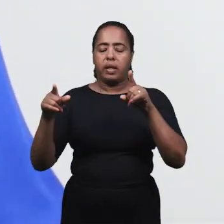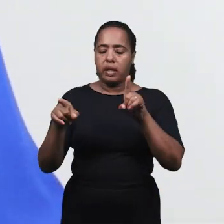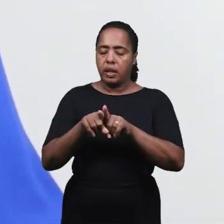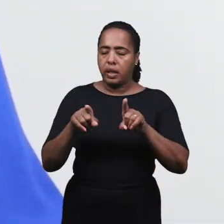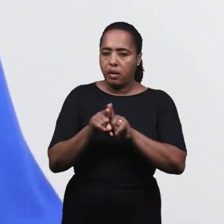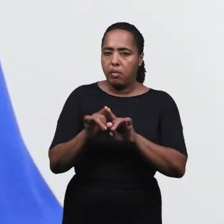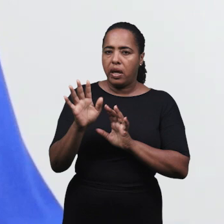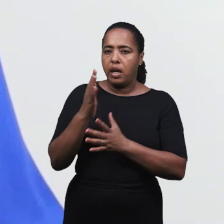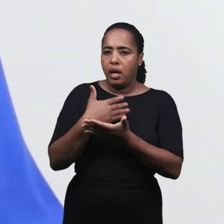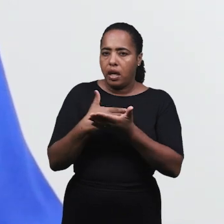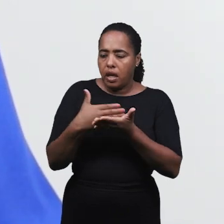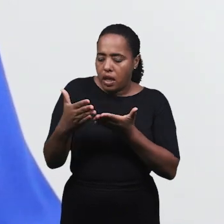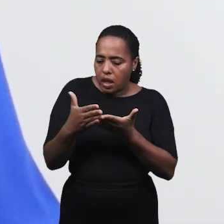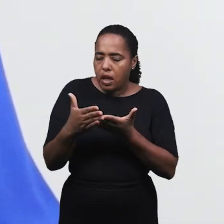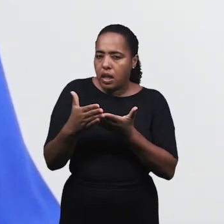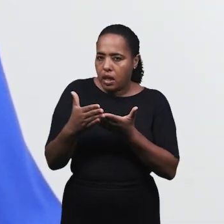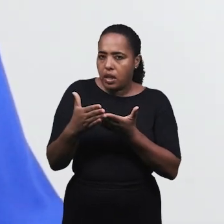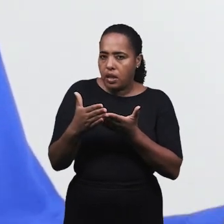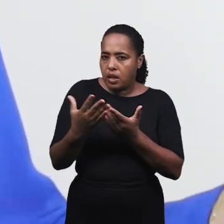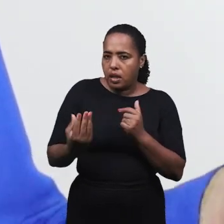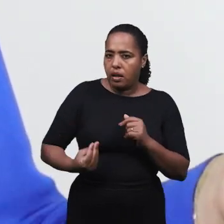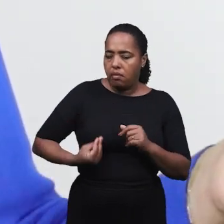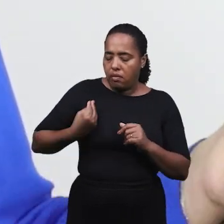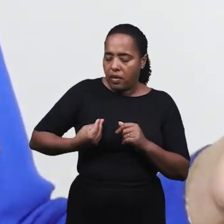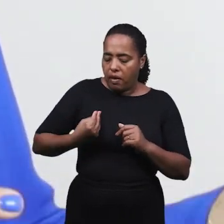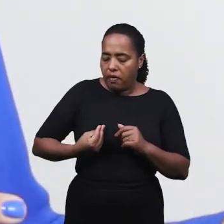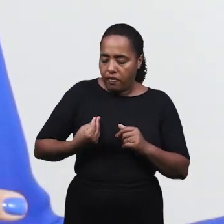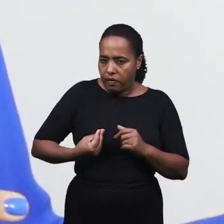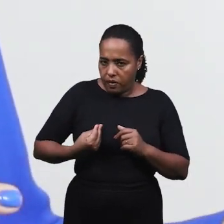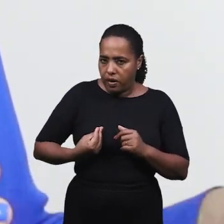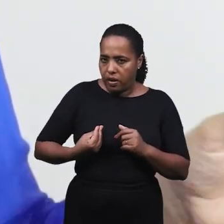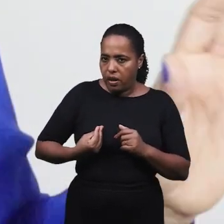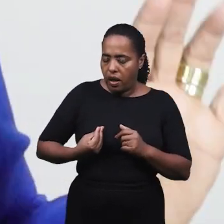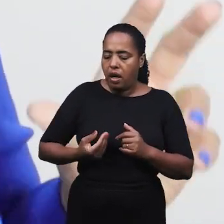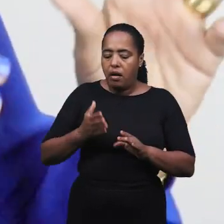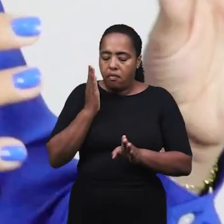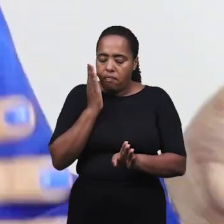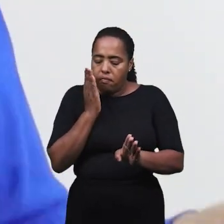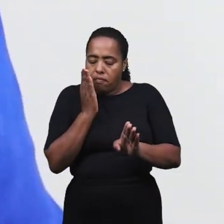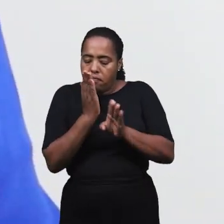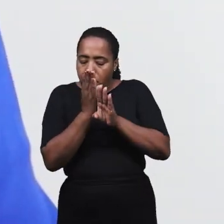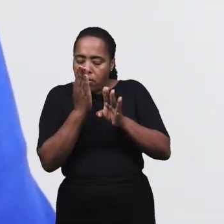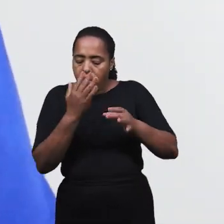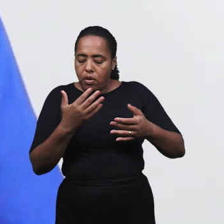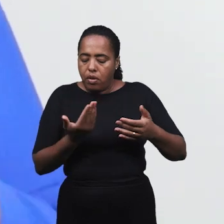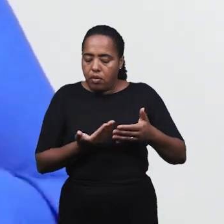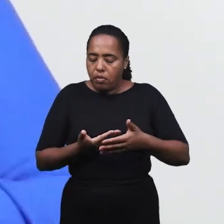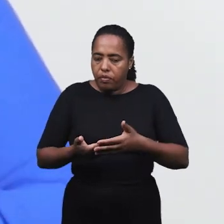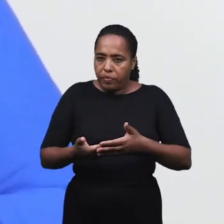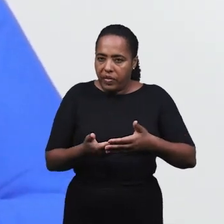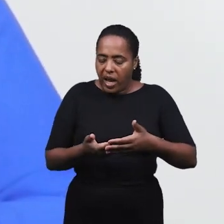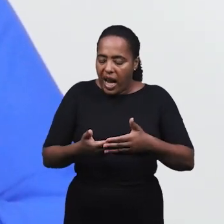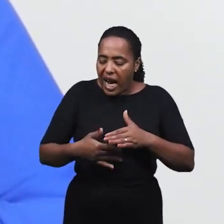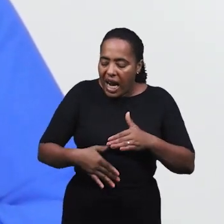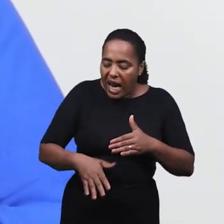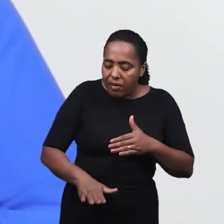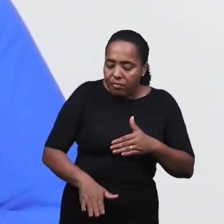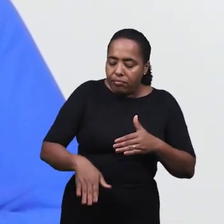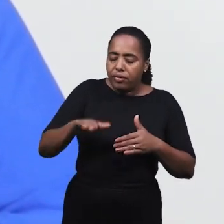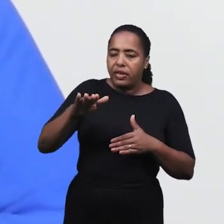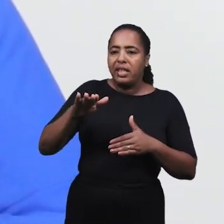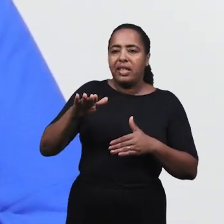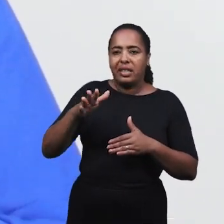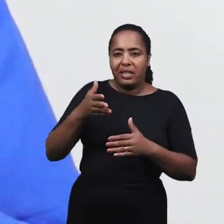elle commence de manière précoce dans la vie de l'enfant. Elle est identifiée avant le